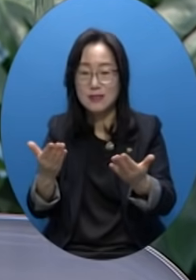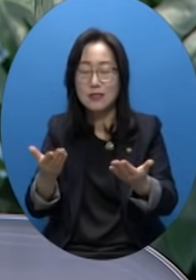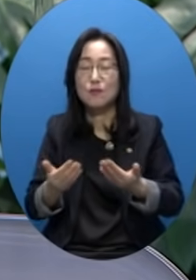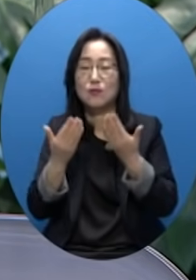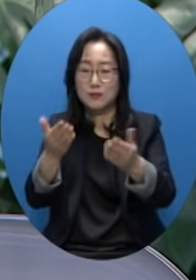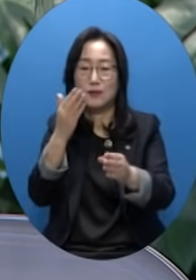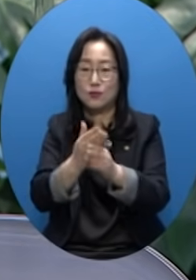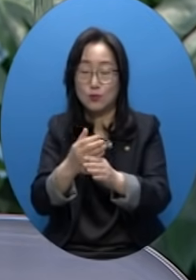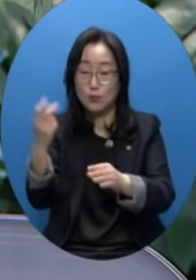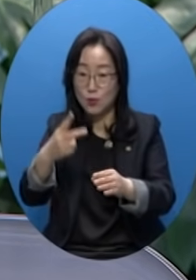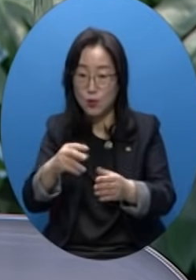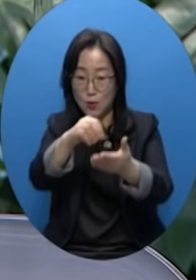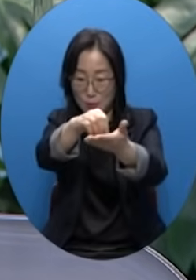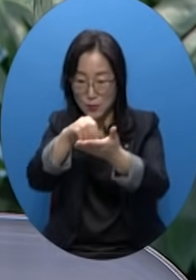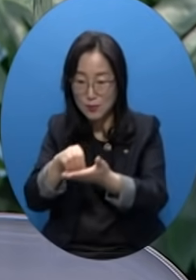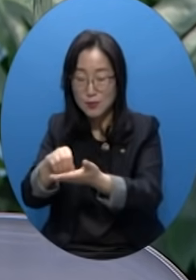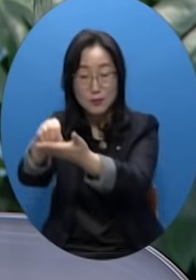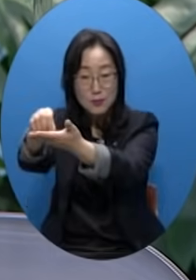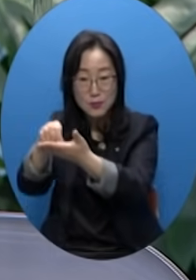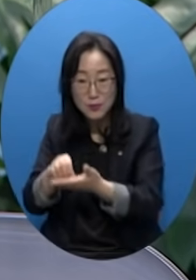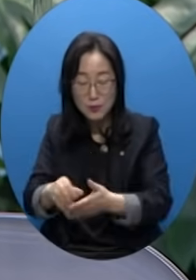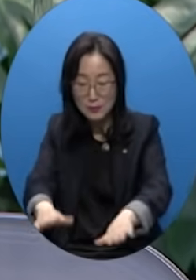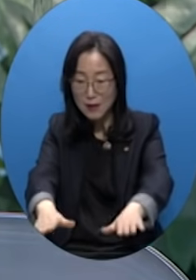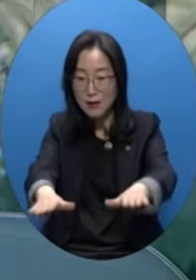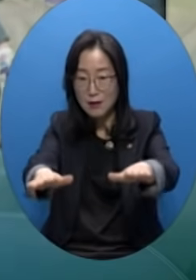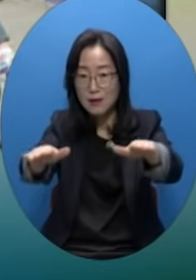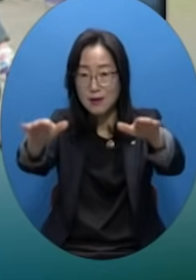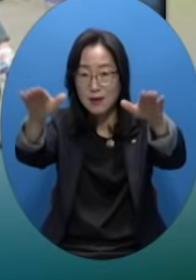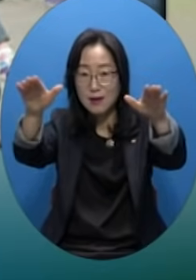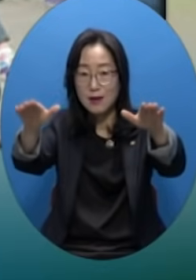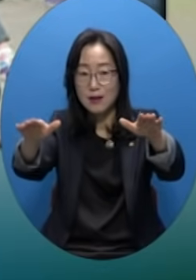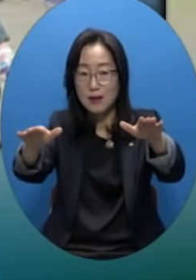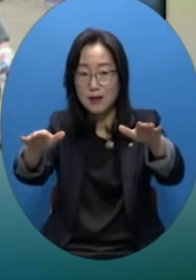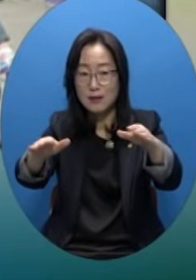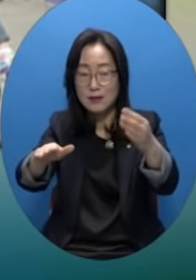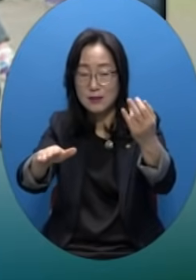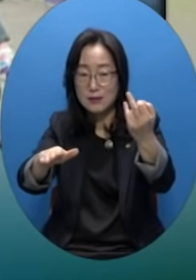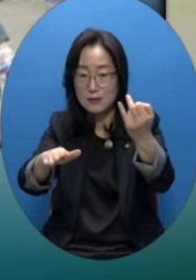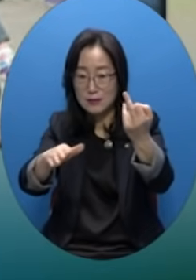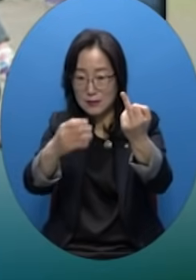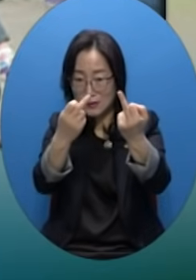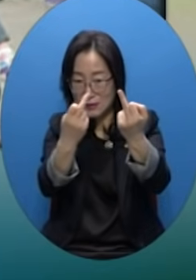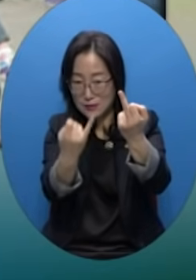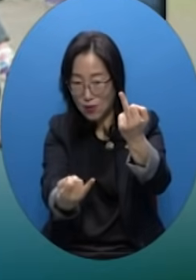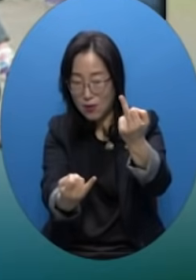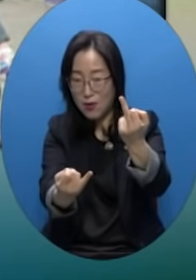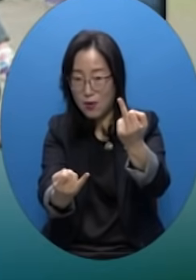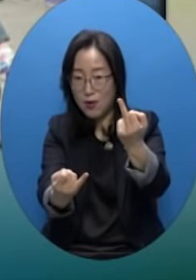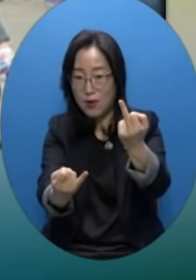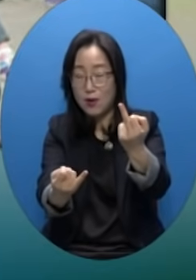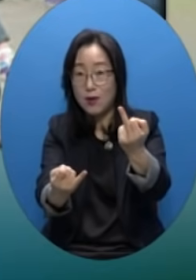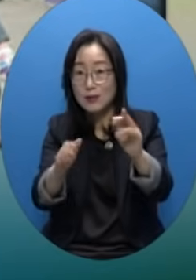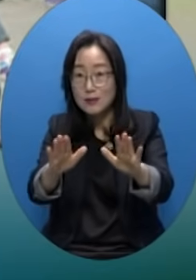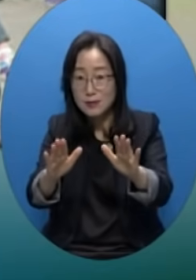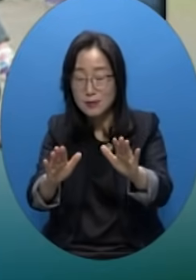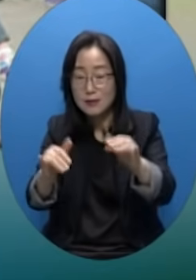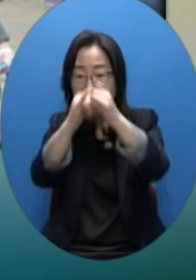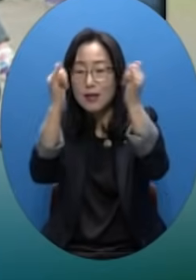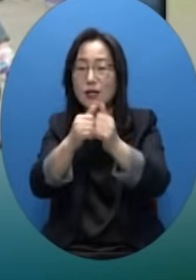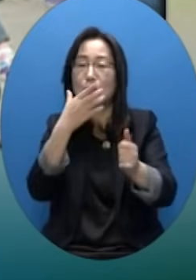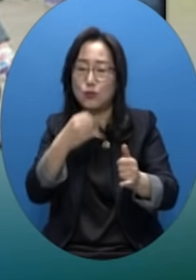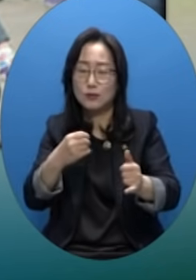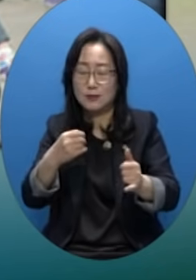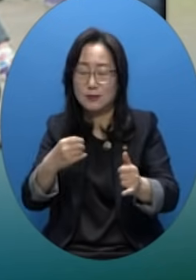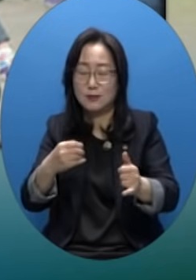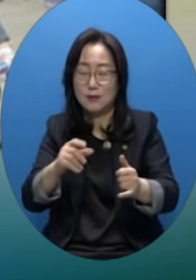입수해서 이것은 잘하는 남매 연역 연 지도 이제 널 탄 사회 복사 같아서 다시